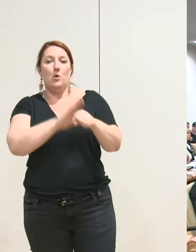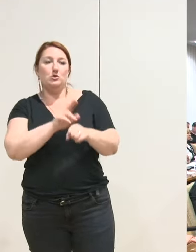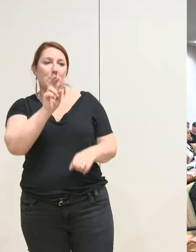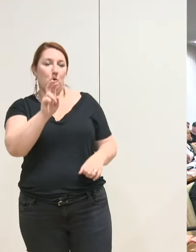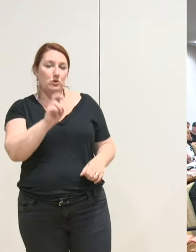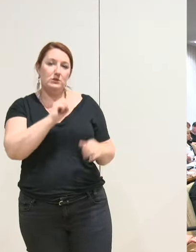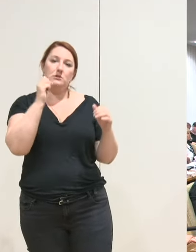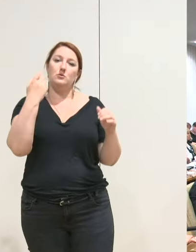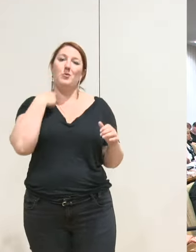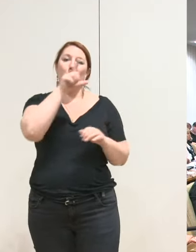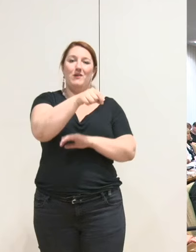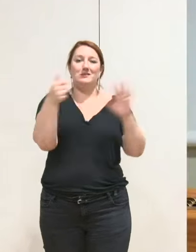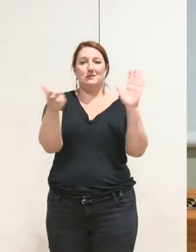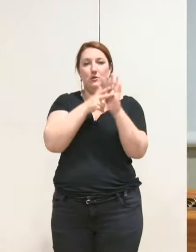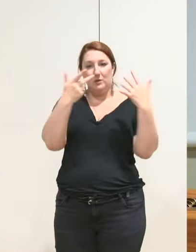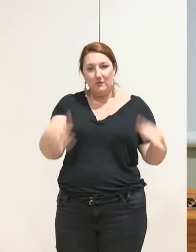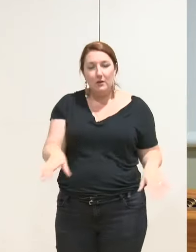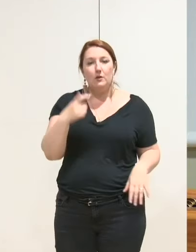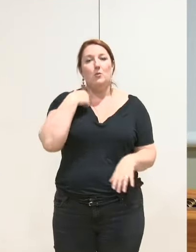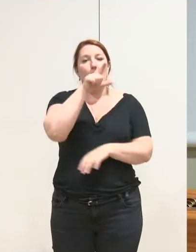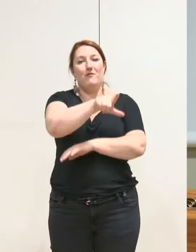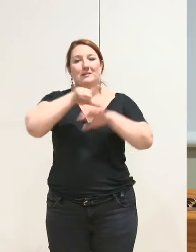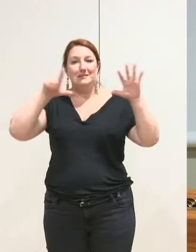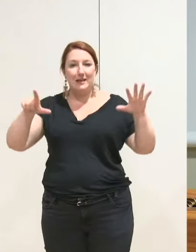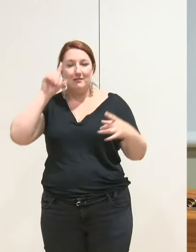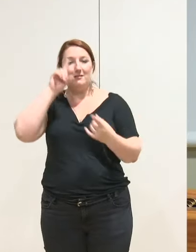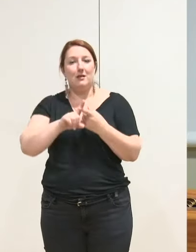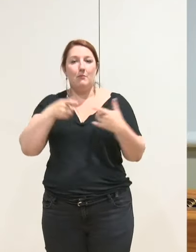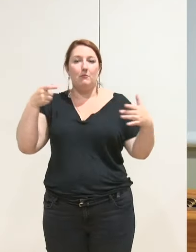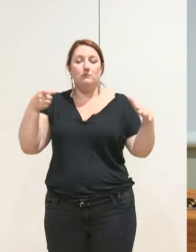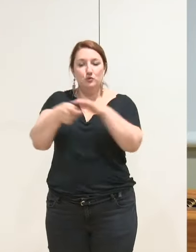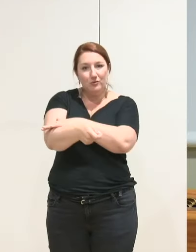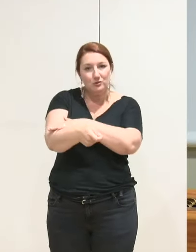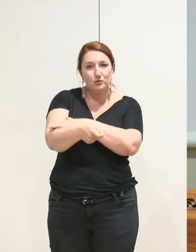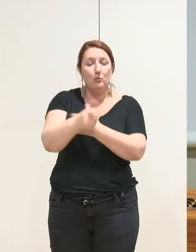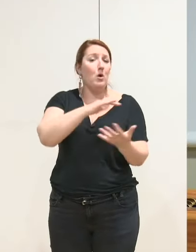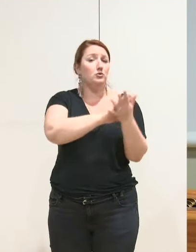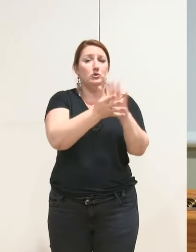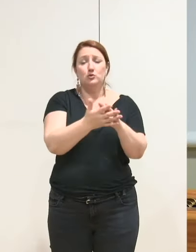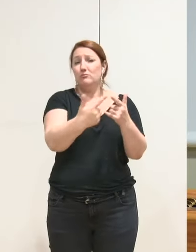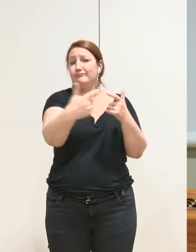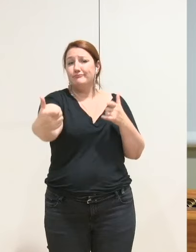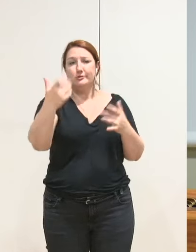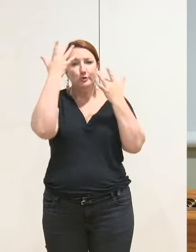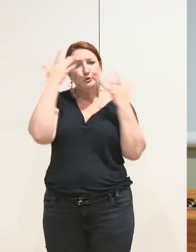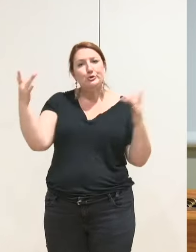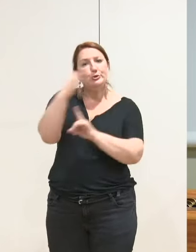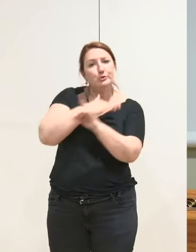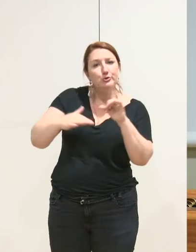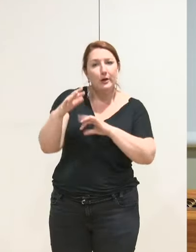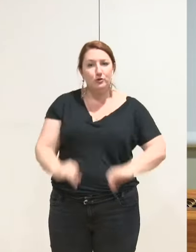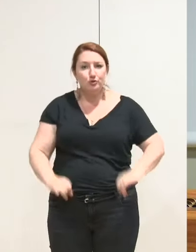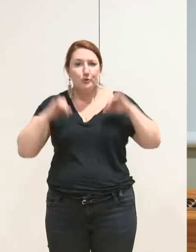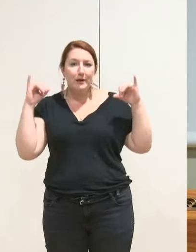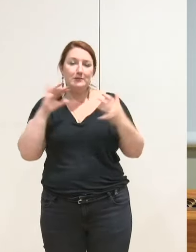délibération 26 adopté la 27 porte sur des attributions de à diverses associations socioculturelles jeunesse